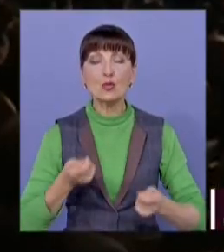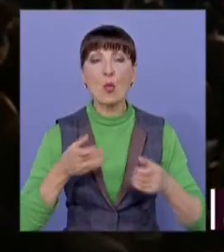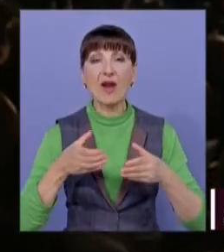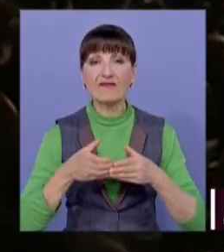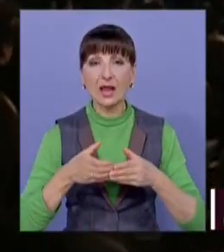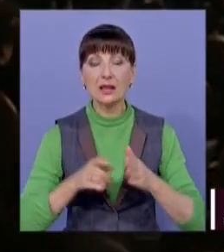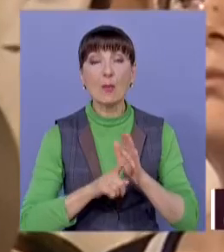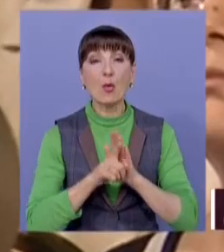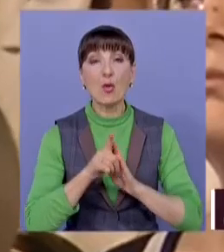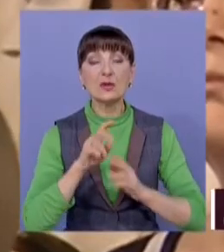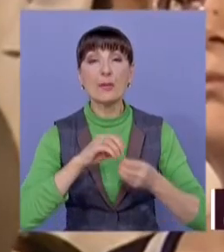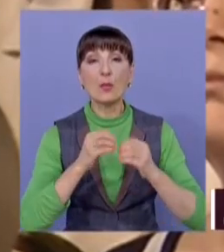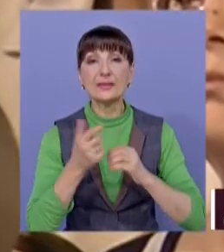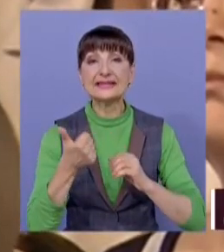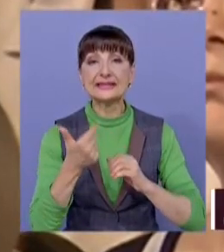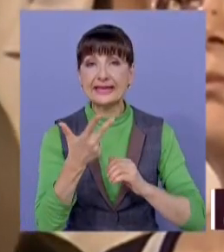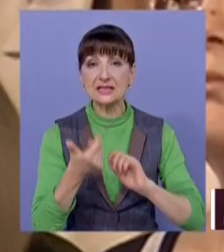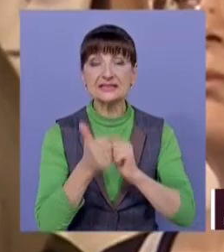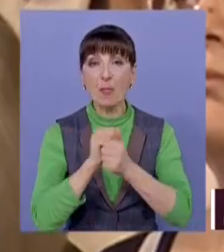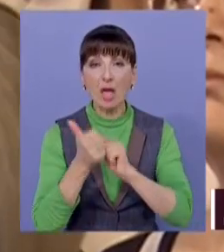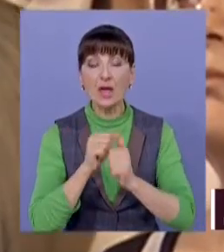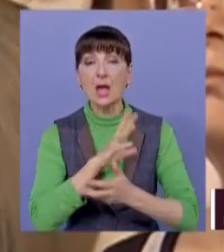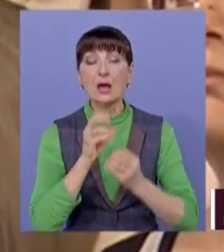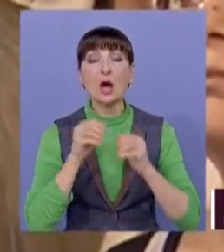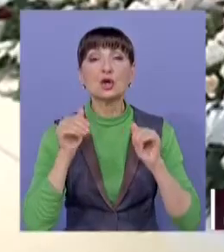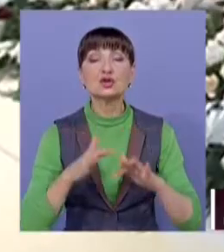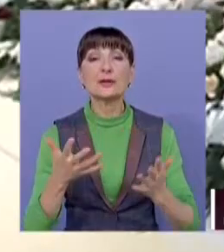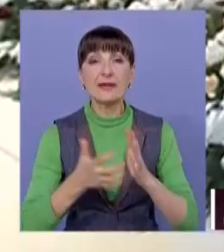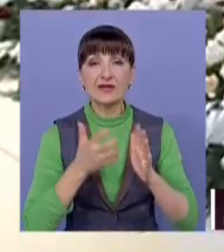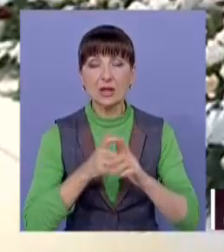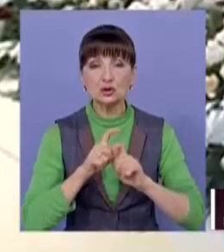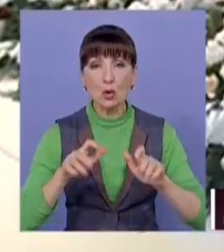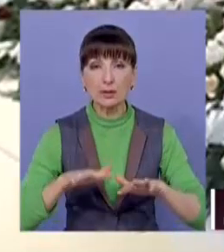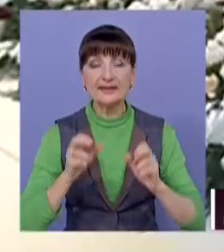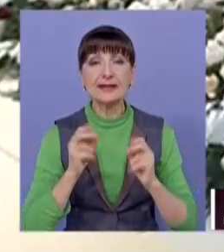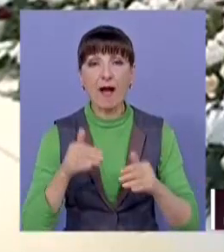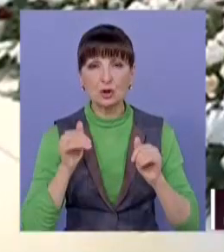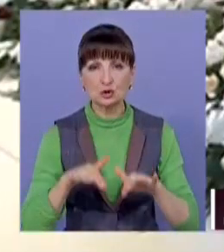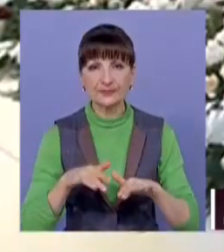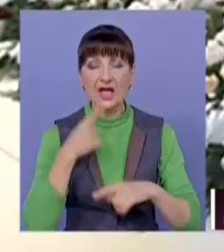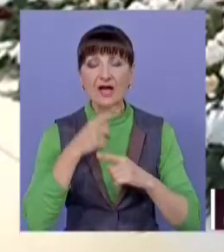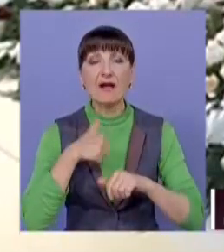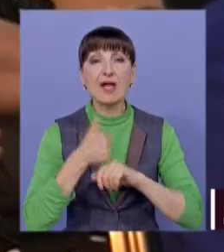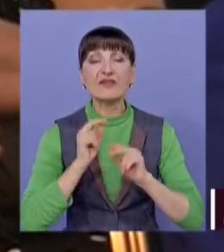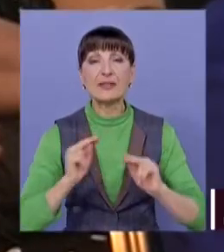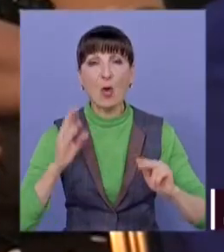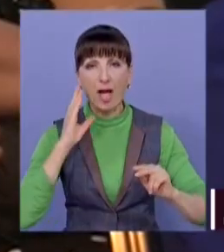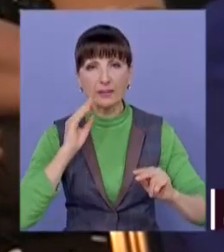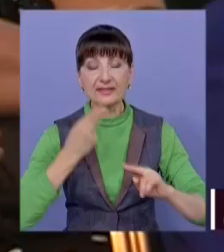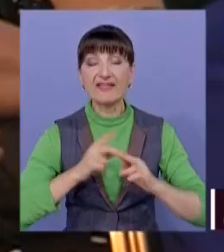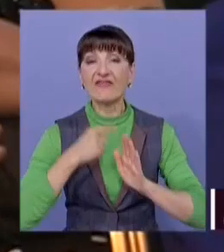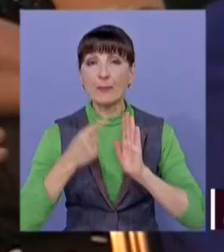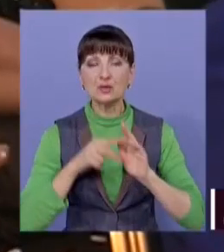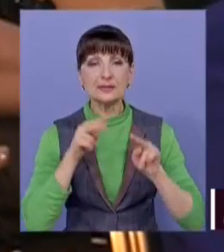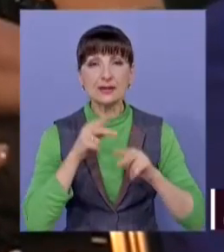управлении подняли проблему трехсменки и обсудили пути решения дефицита мест в школах. По словам главного педагога Алматы, эти вопросы на